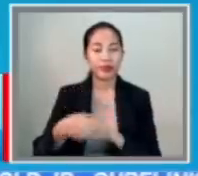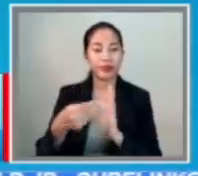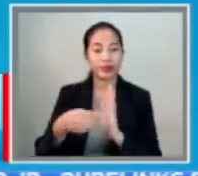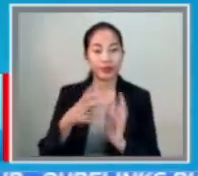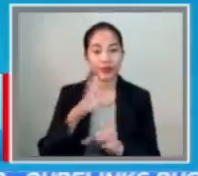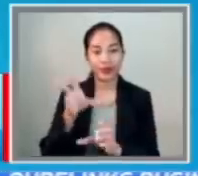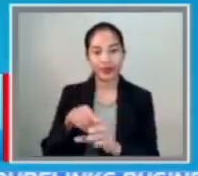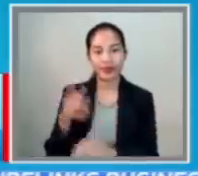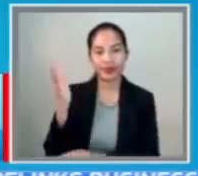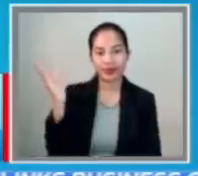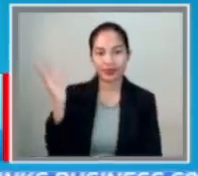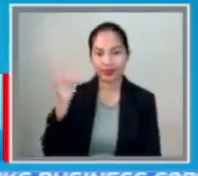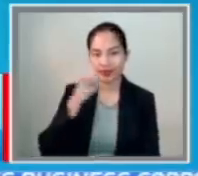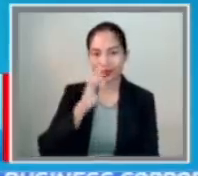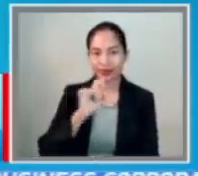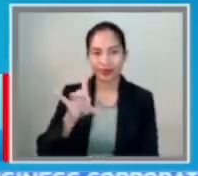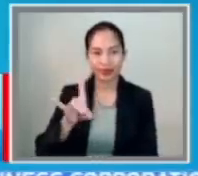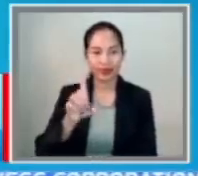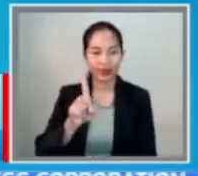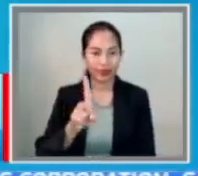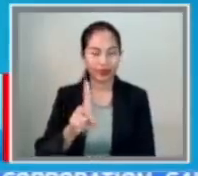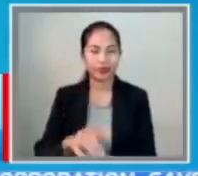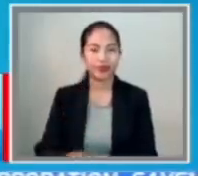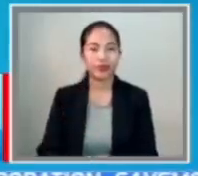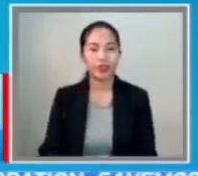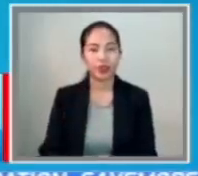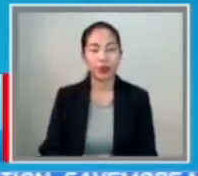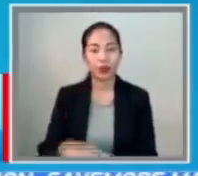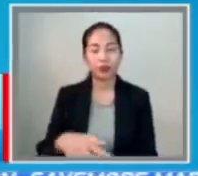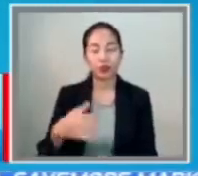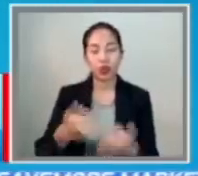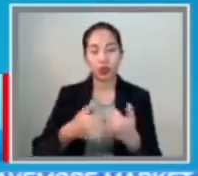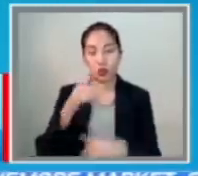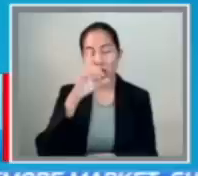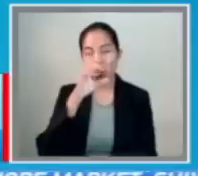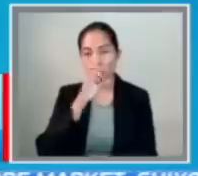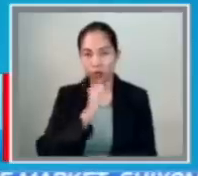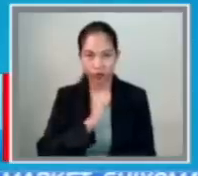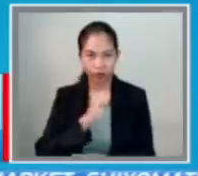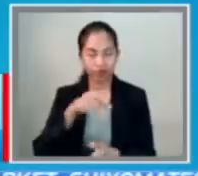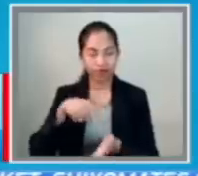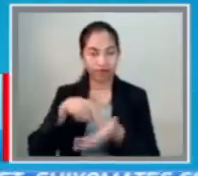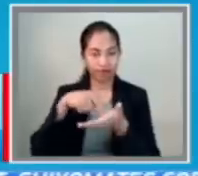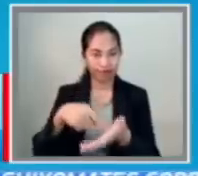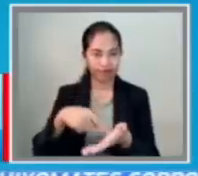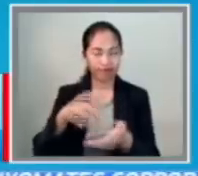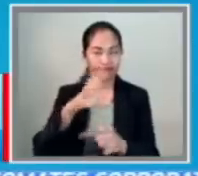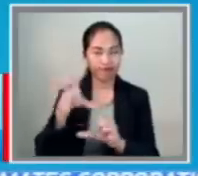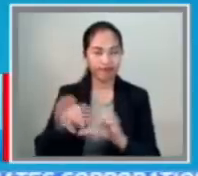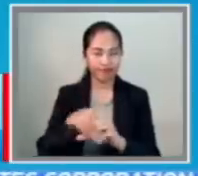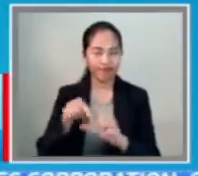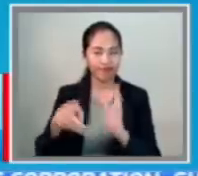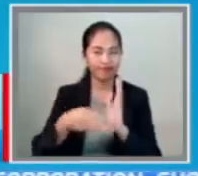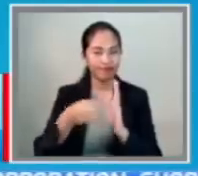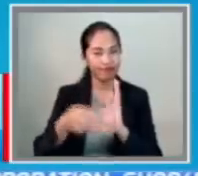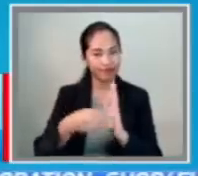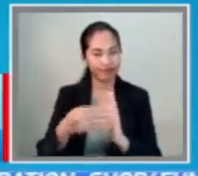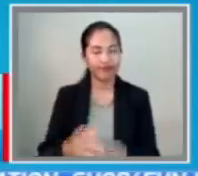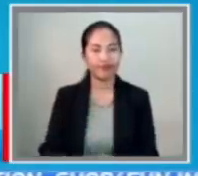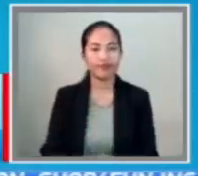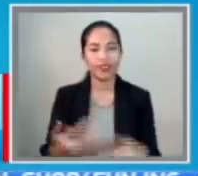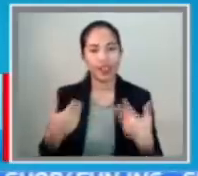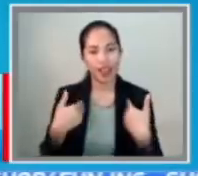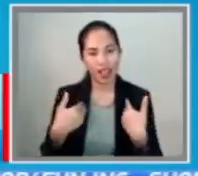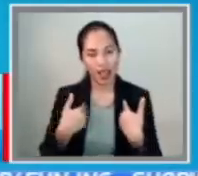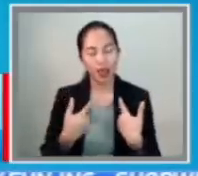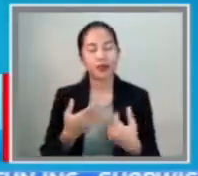age of 81. Siya na ang oldest model na naging cover ng naturang magazine. Nakatanggap naman siya ng ilang words of compliments tulad